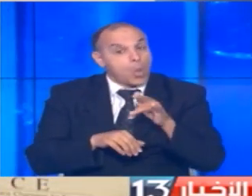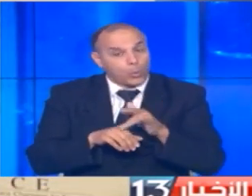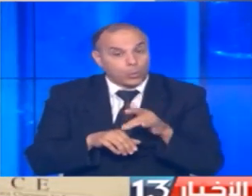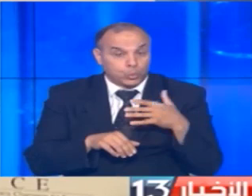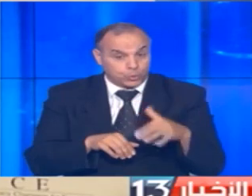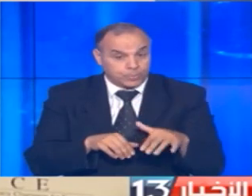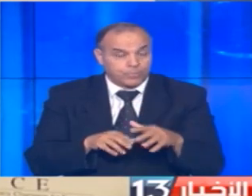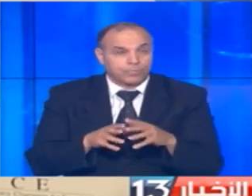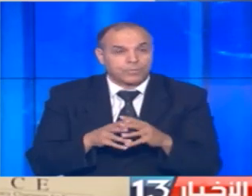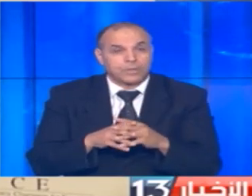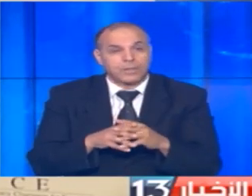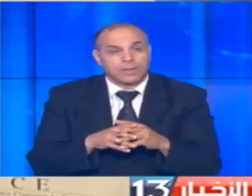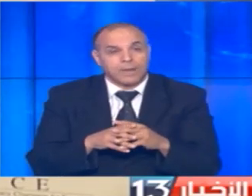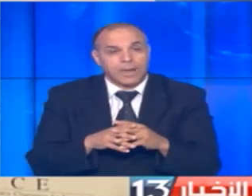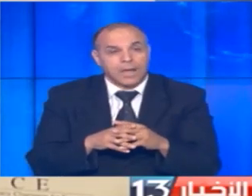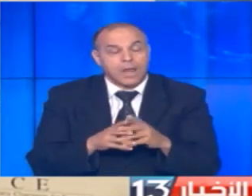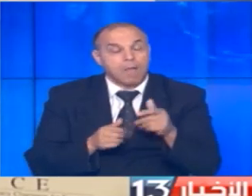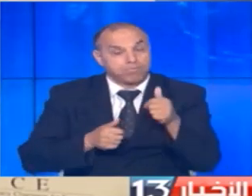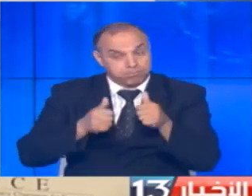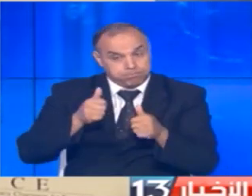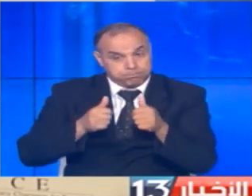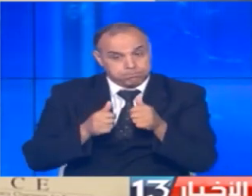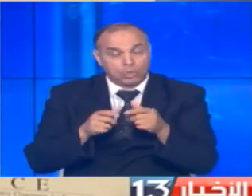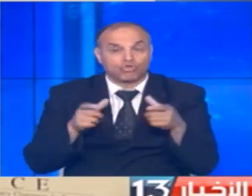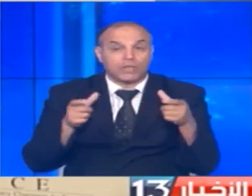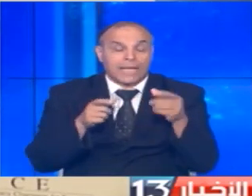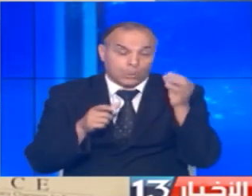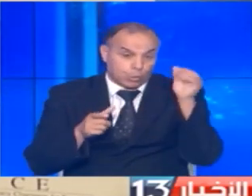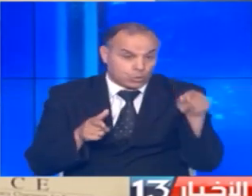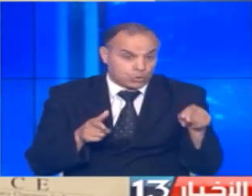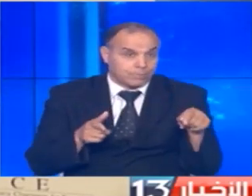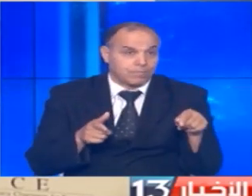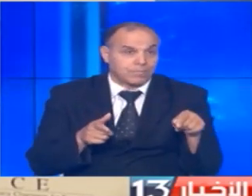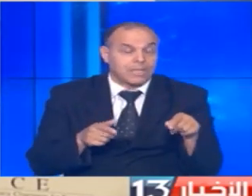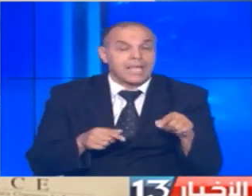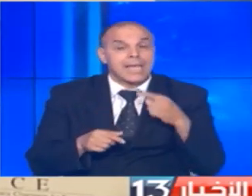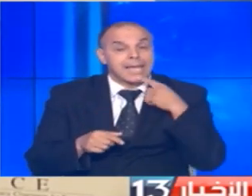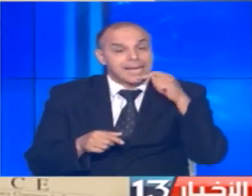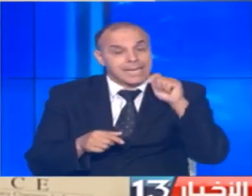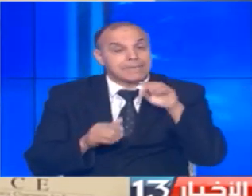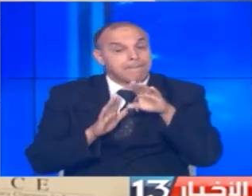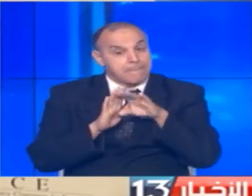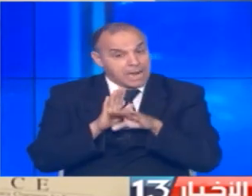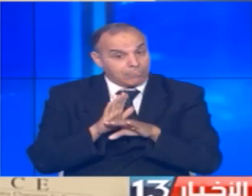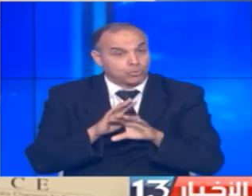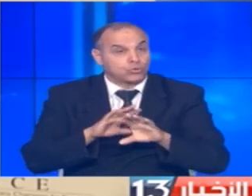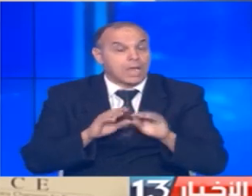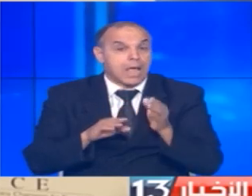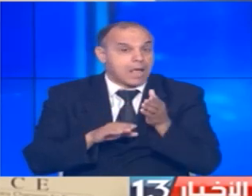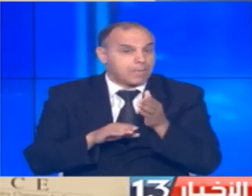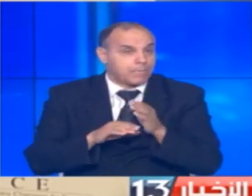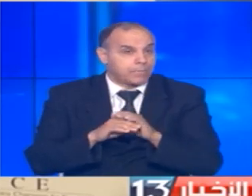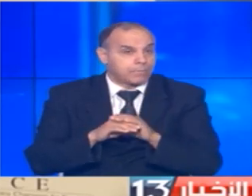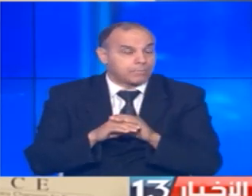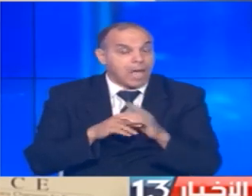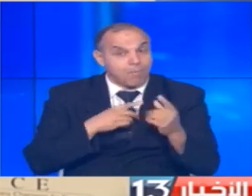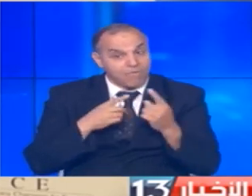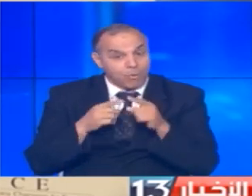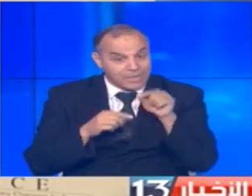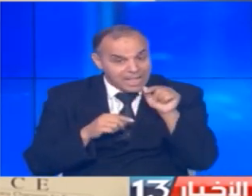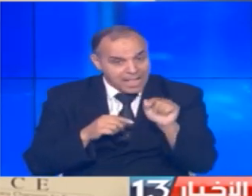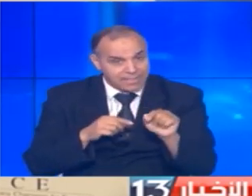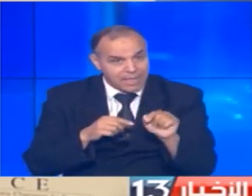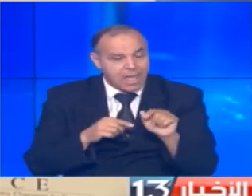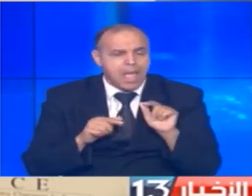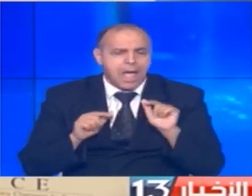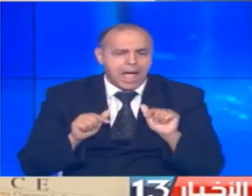على القدرة التنافسية نتاع المؤسسات هذه، ولازم في الاستراتيجية نتاعنا نتاع المفاوضات هذه